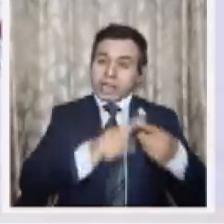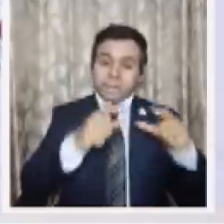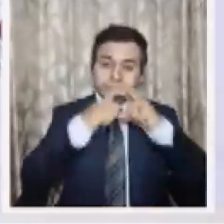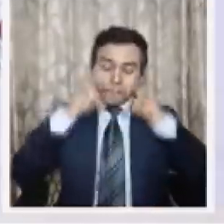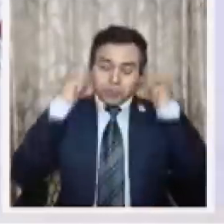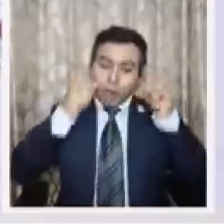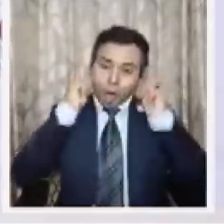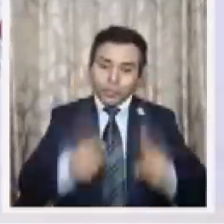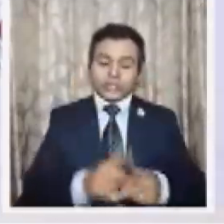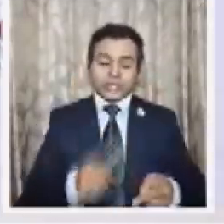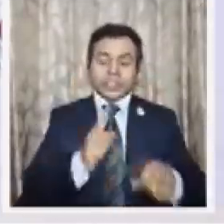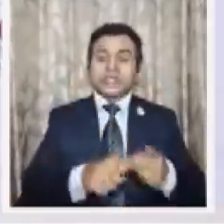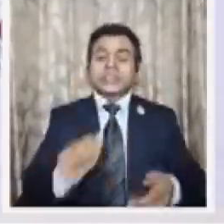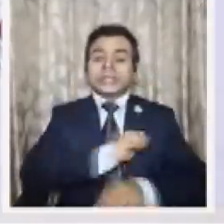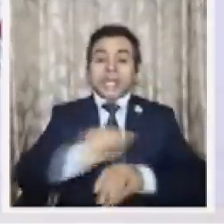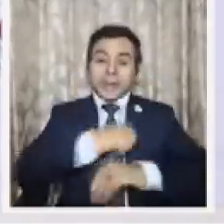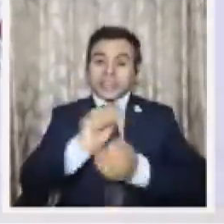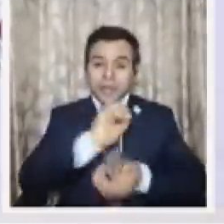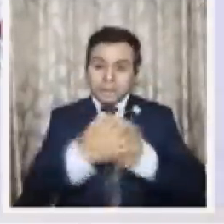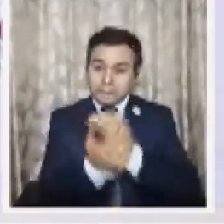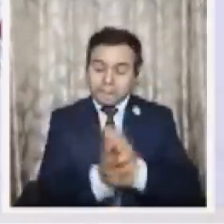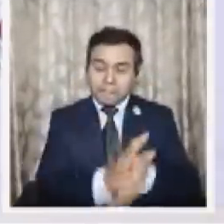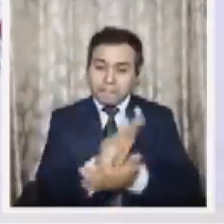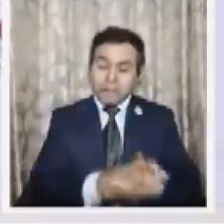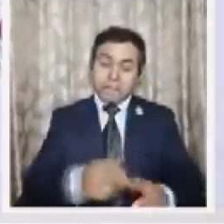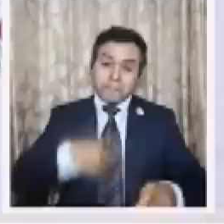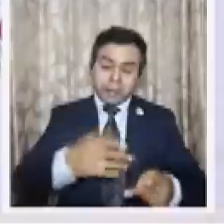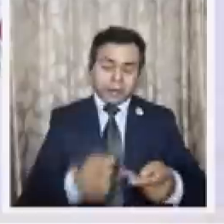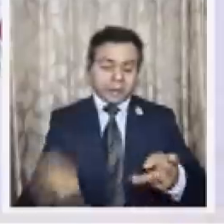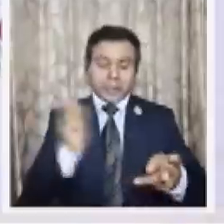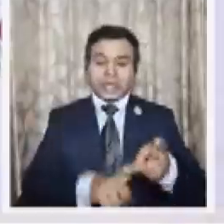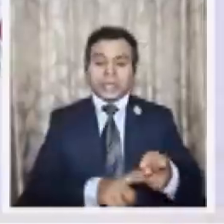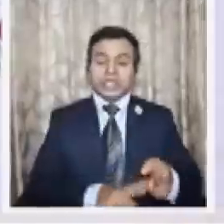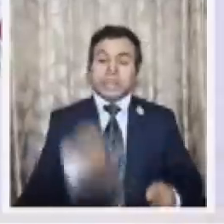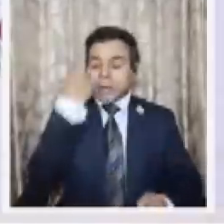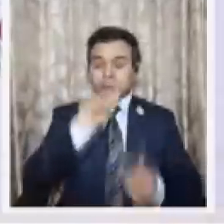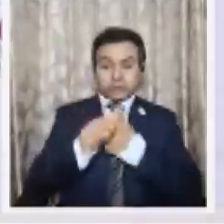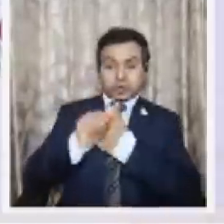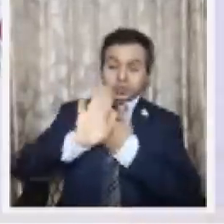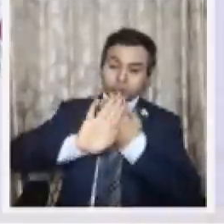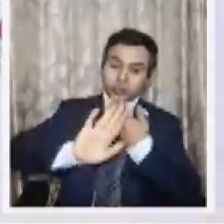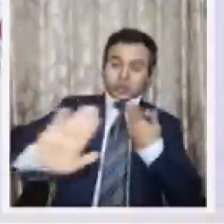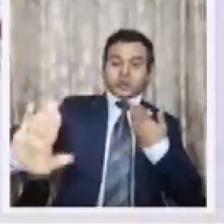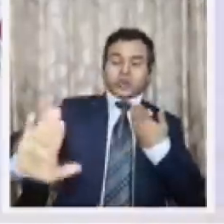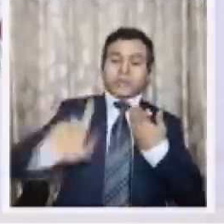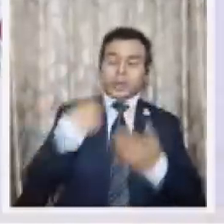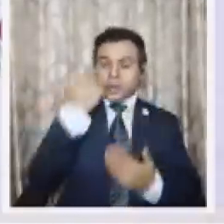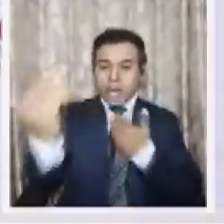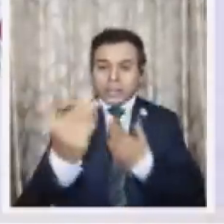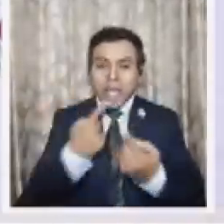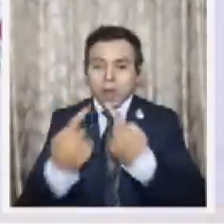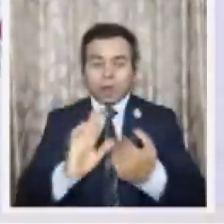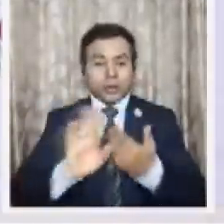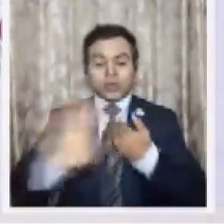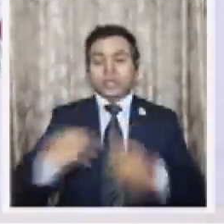ধুতে হবে এবং সামাজিক দূরত্ব বজায় রাখতে হবে। তাছাড়াও আমরা যেন মানসিকভাবে সবসময় মনোবল দৃঢ়